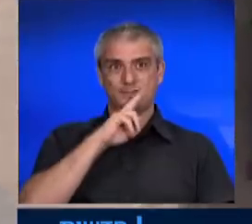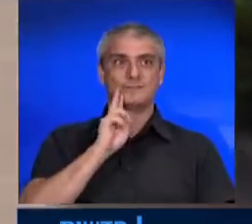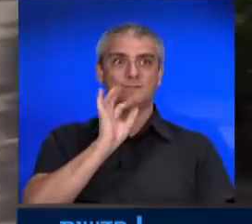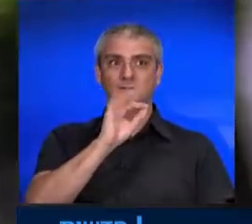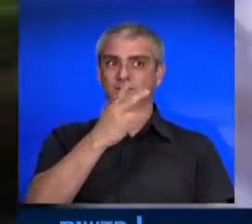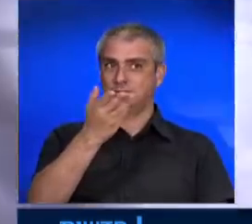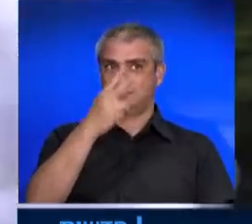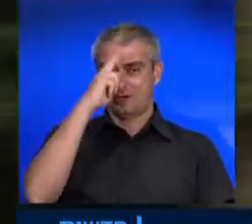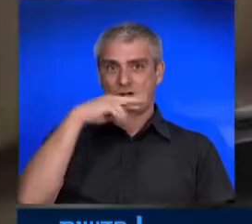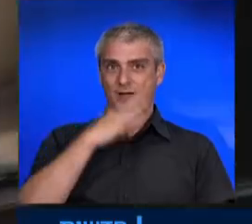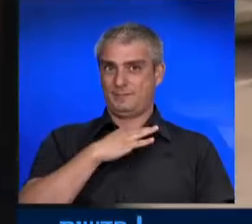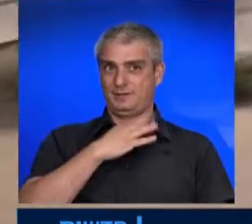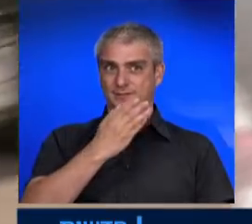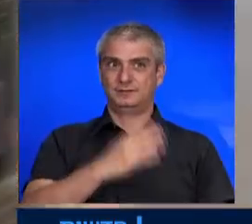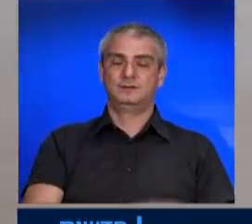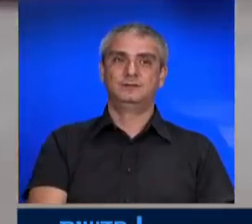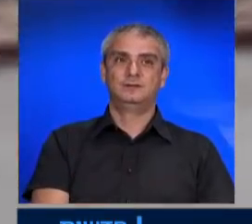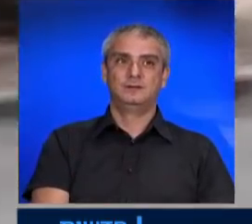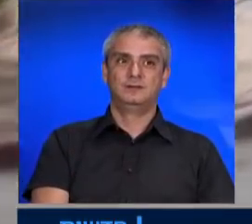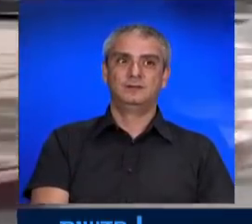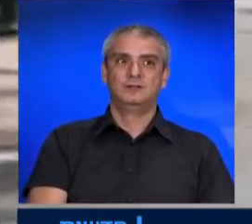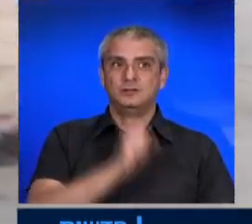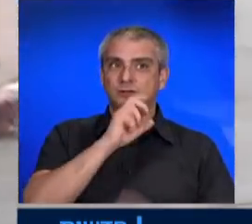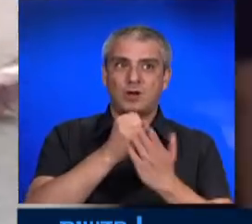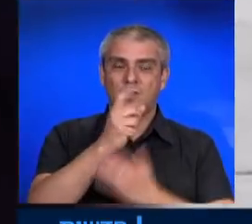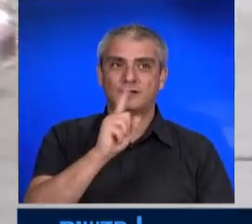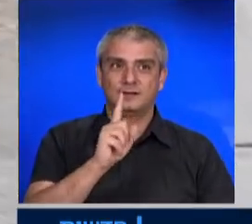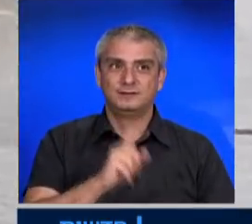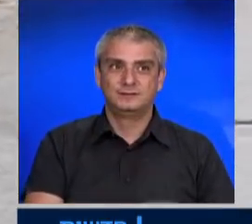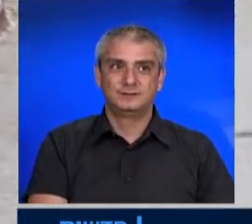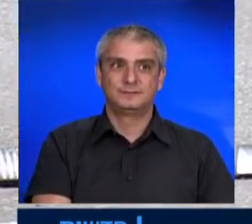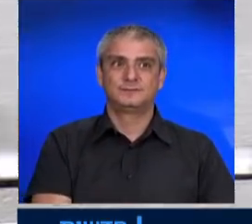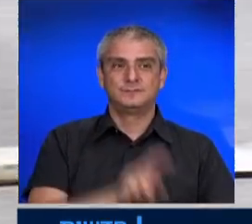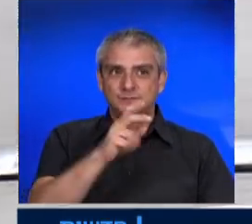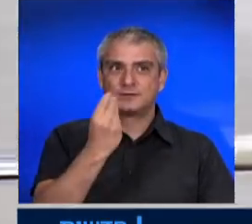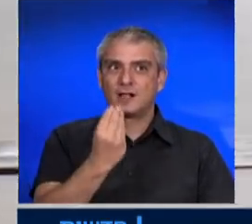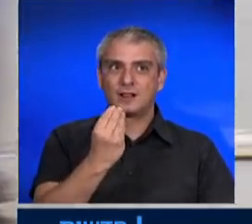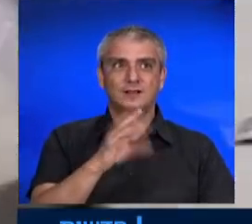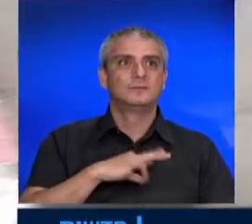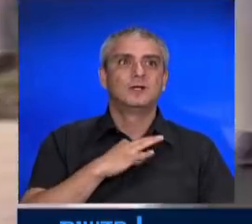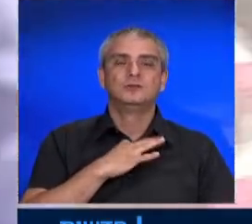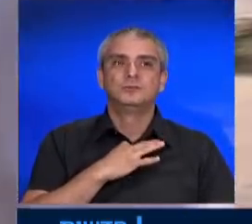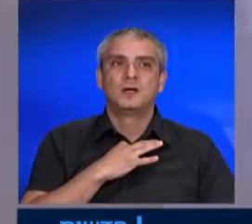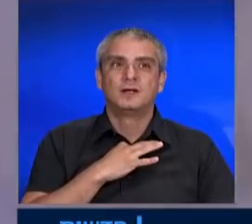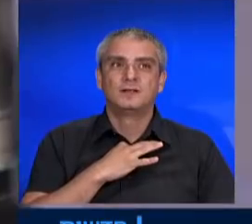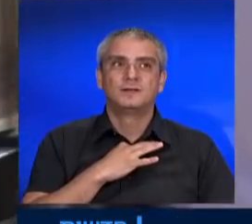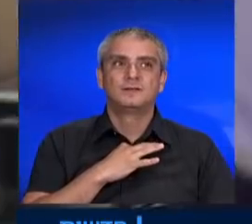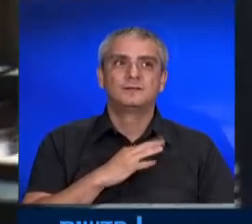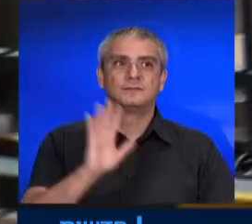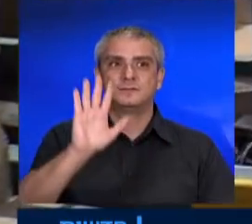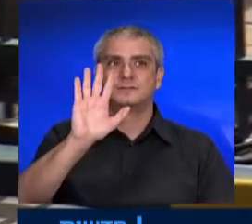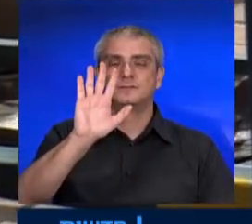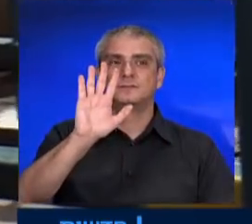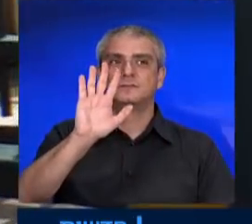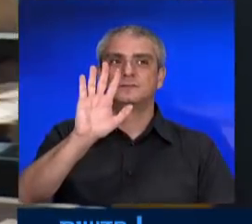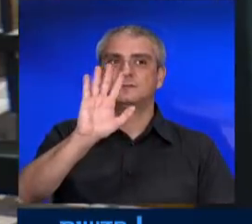ואמא. סבא לא ידרס? רק שלא, כן. שילך לאט לאט. מה נשמע? עצור, תעצור.